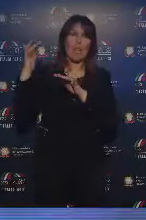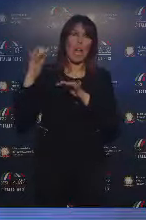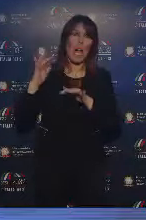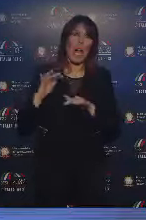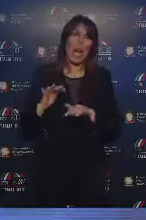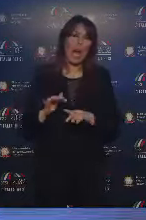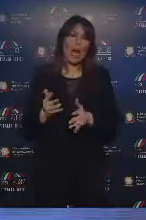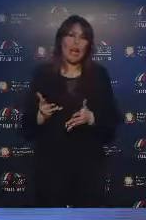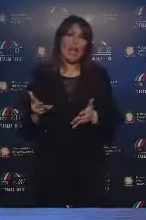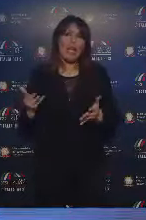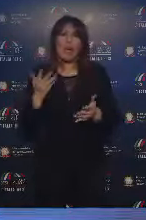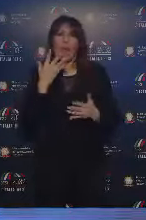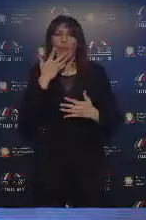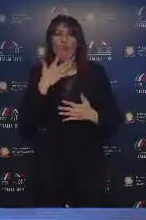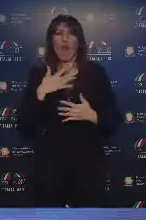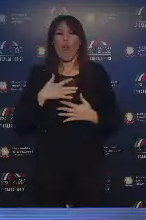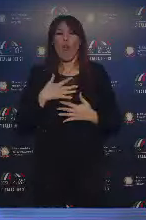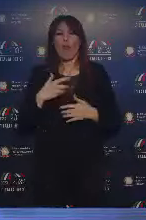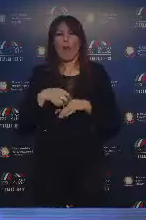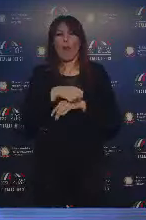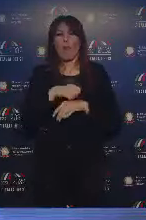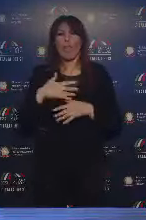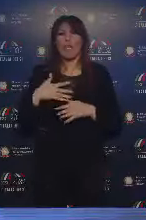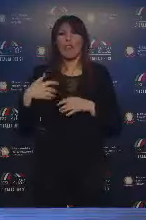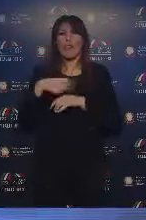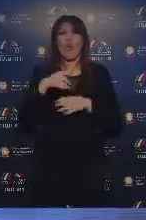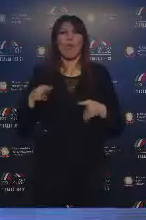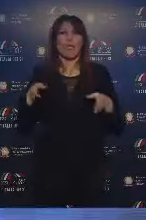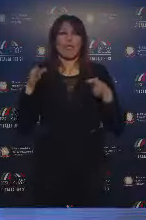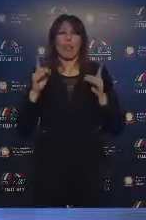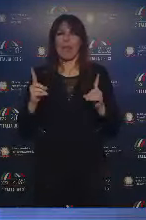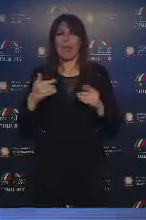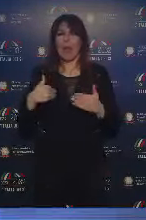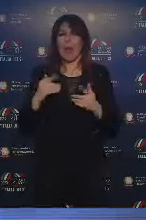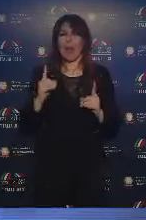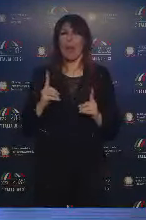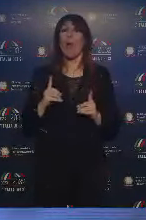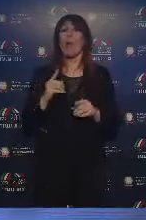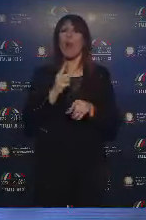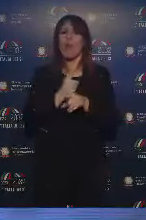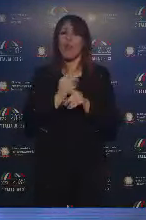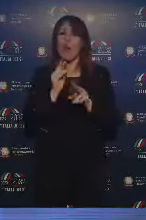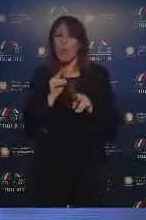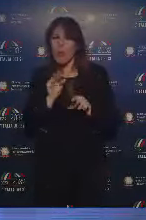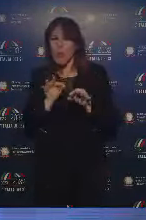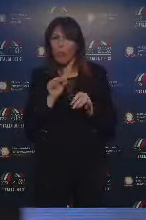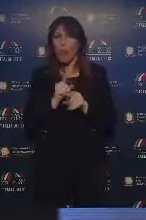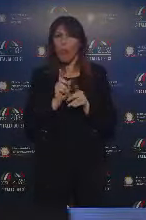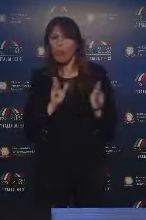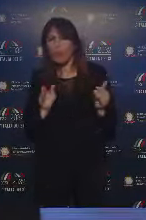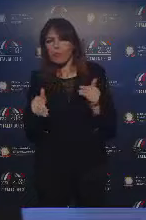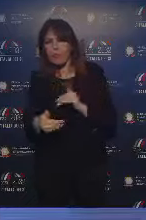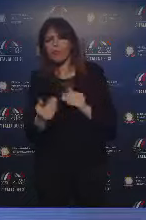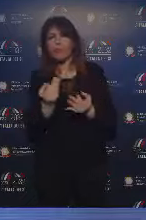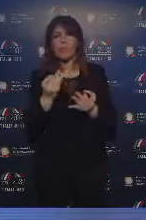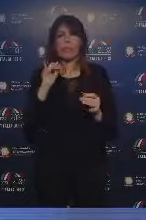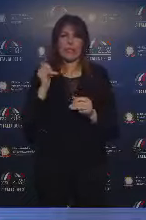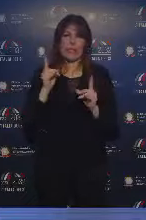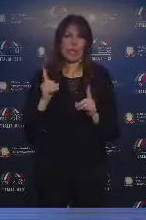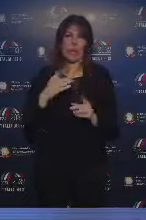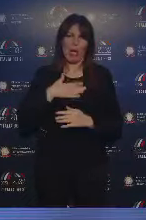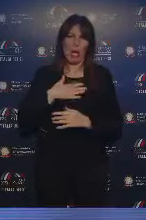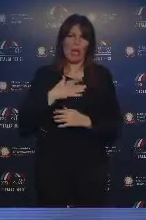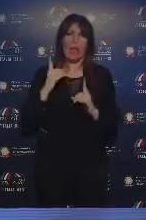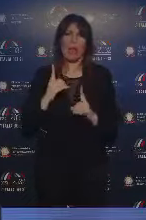dal dalla volontà del del ministro e del Ministero però curare bypassare monitorare quello Assolutamente sì dipende da